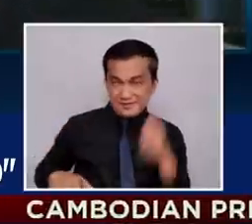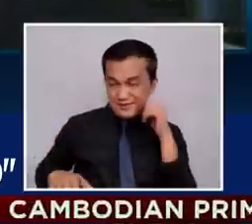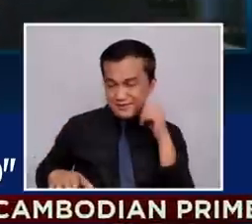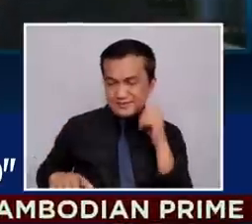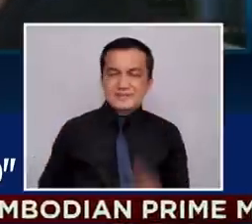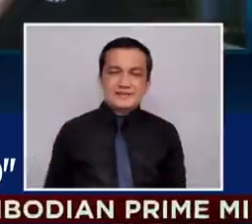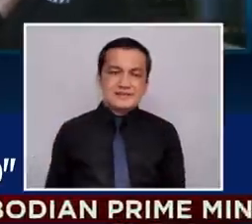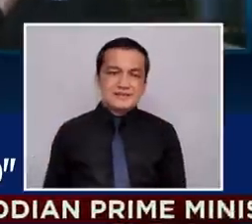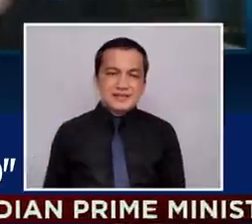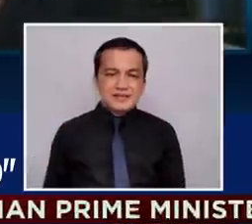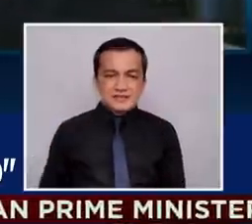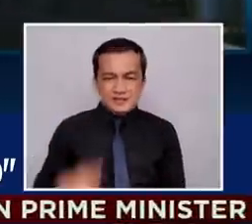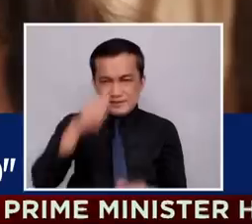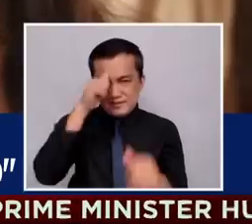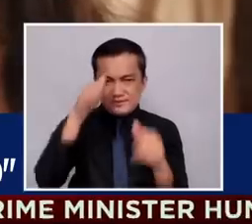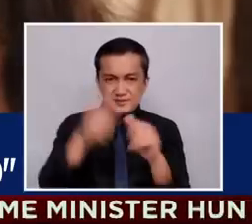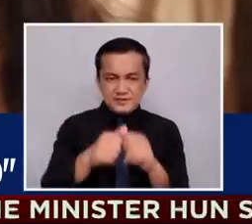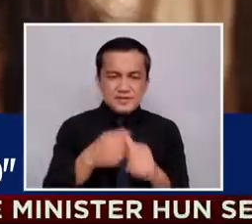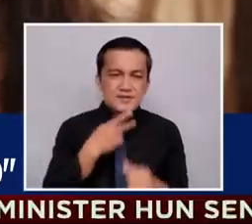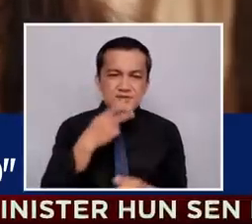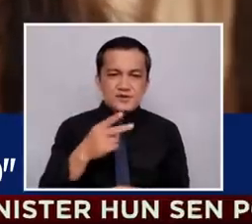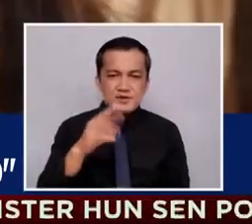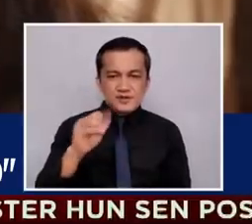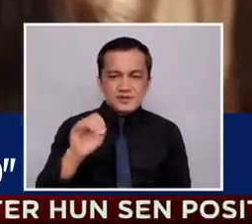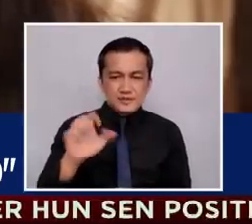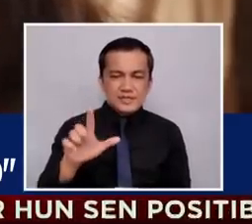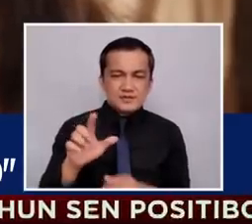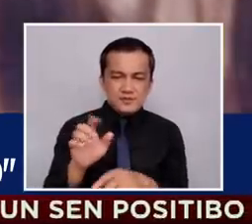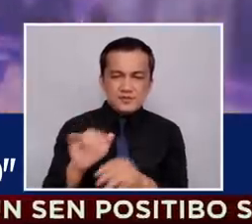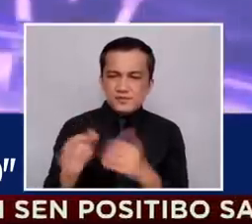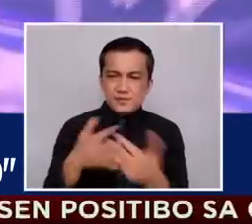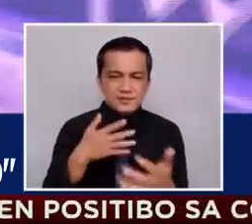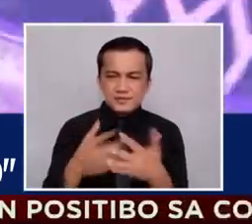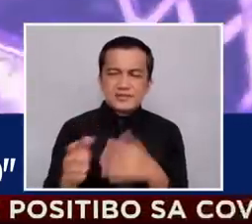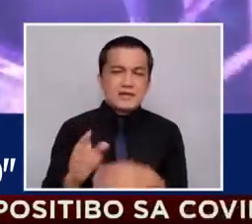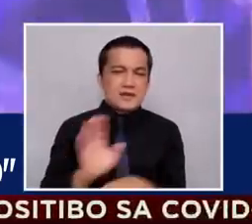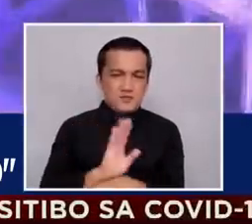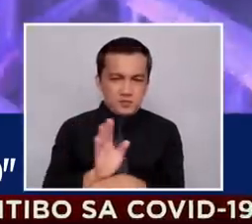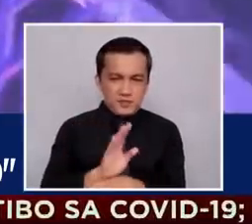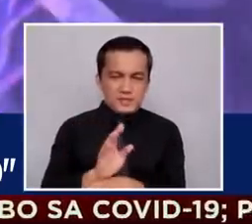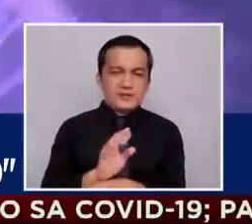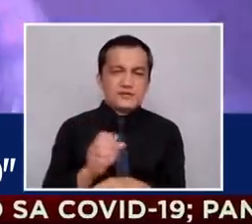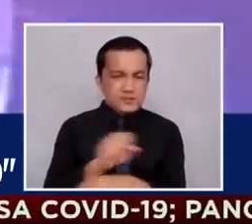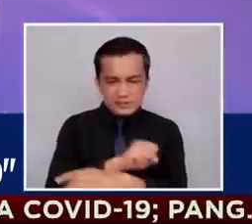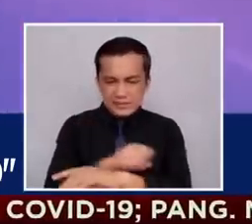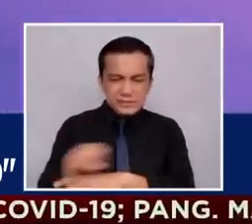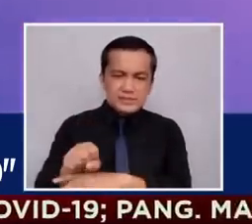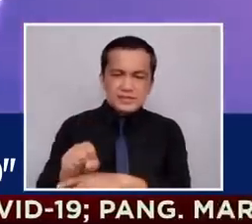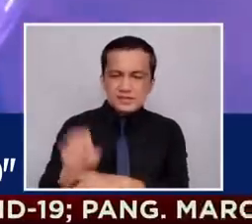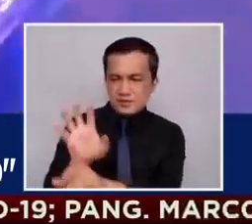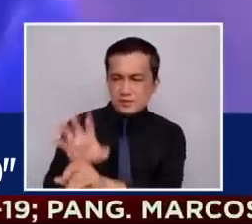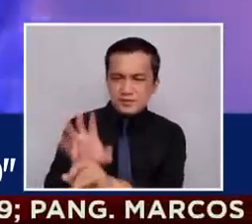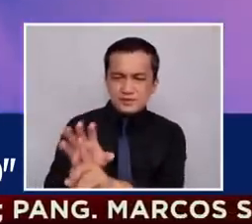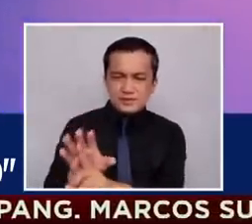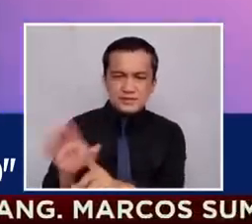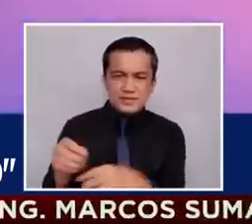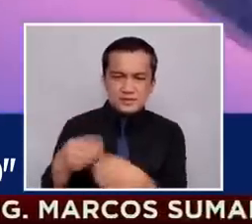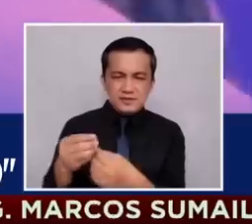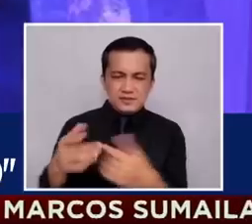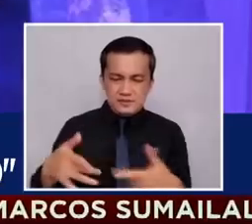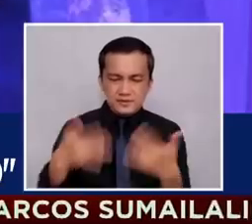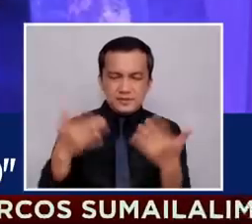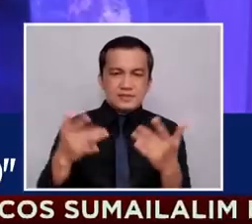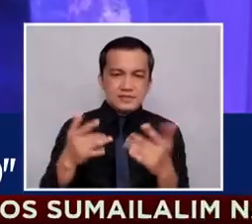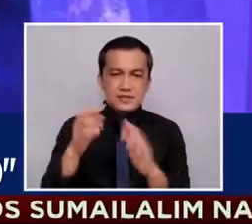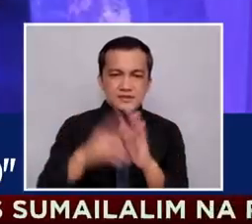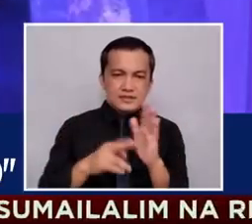Pinoy fans ang boses ni Menzel, mapapelikula man o entablado. Isa sa pinakasikat ay ang pagbibigay buhay niya sa papel